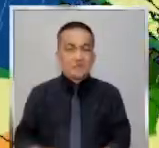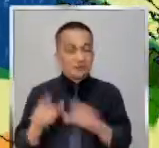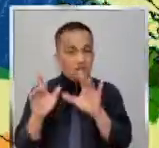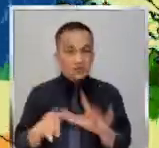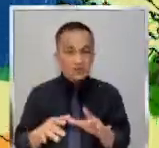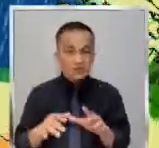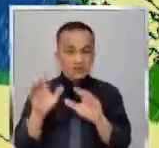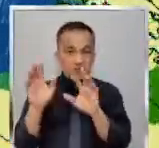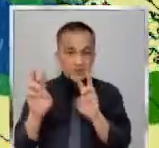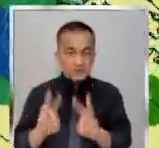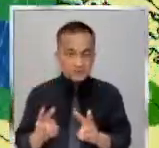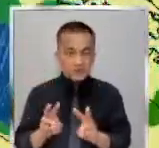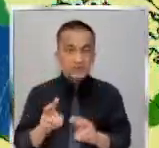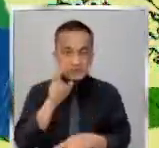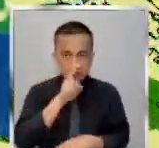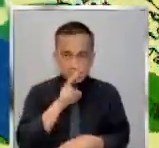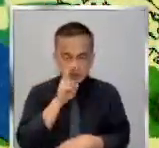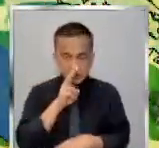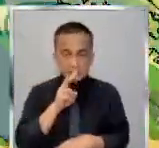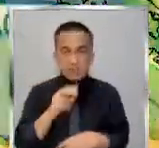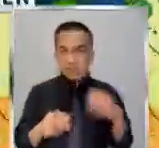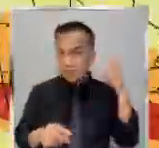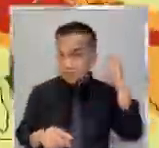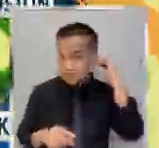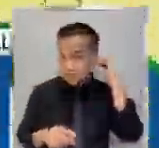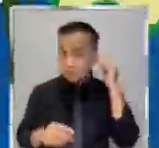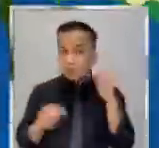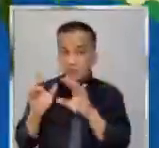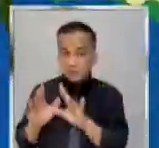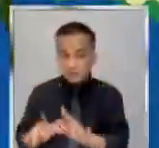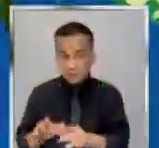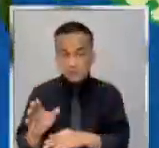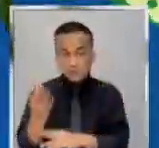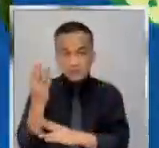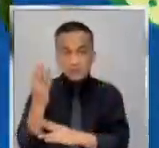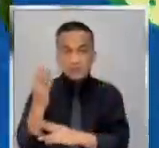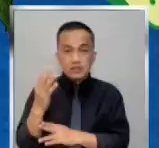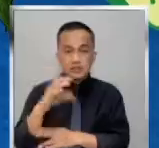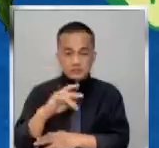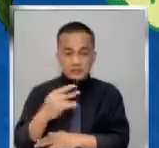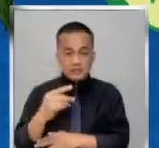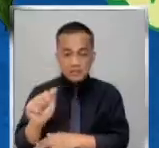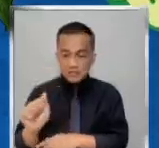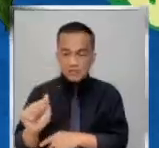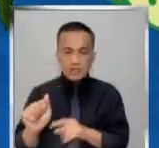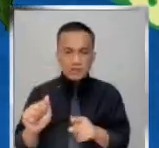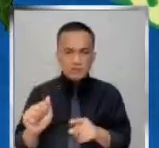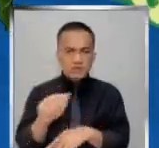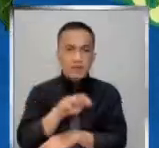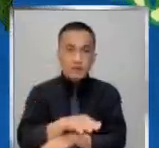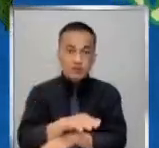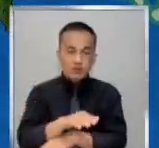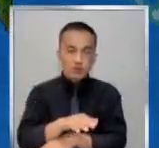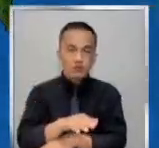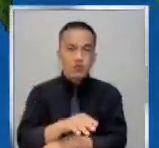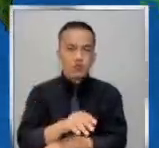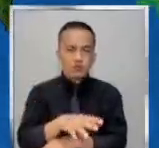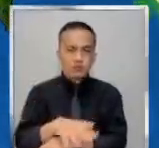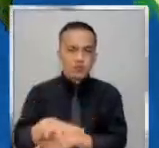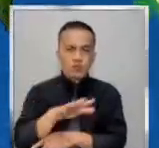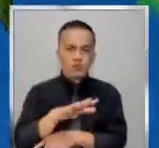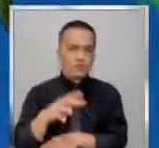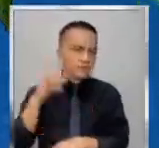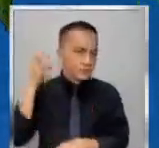sa Visayas. Sa Mindanao, may ulan sa umaga lalo na sa Caraga pero pagsapit ng hapon, halos buong Mindanao